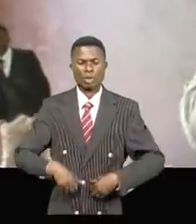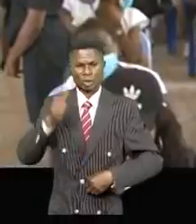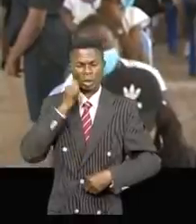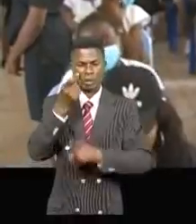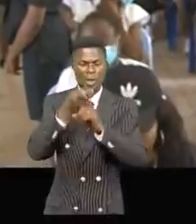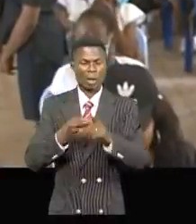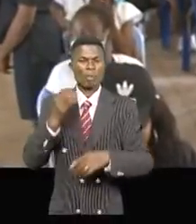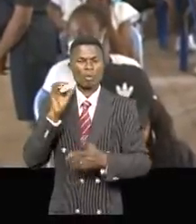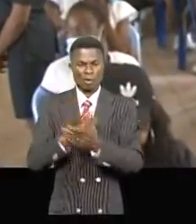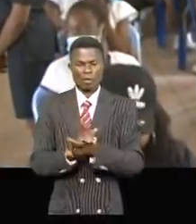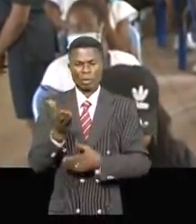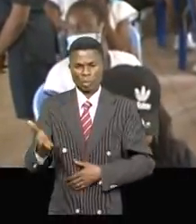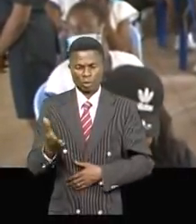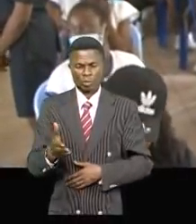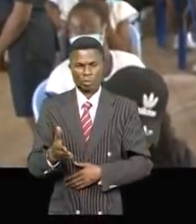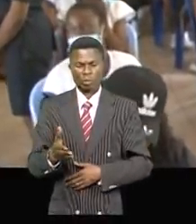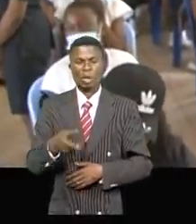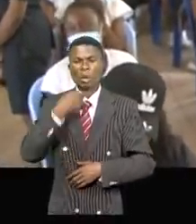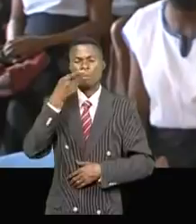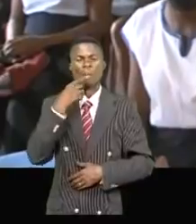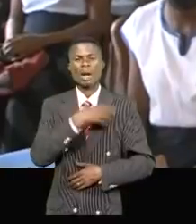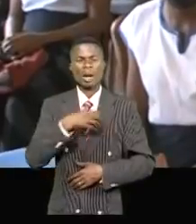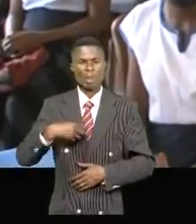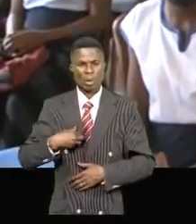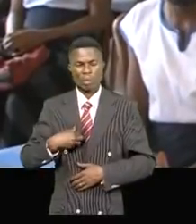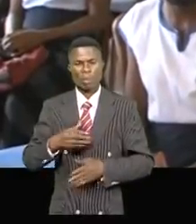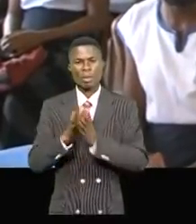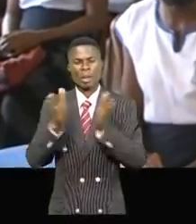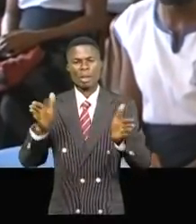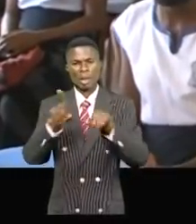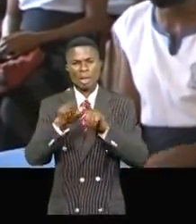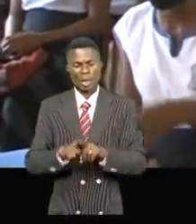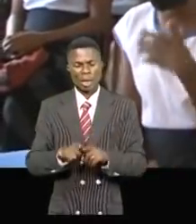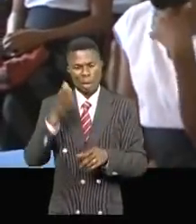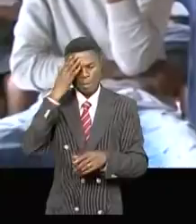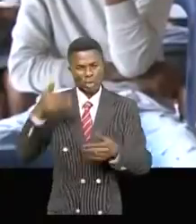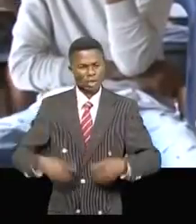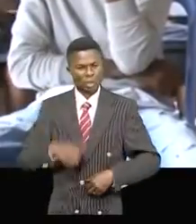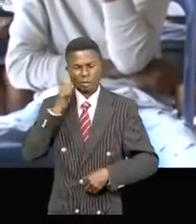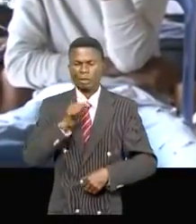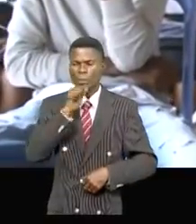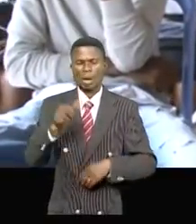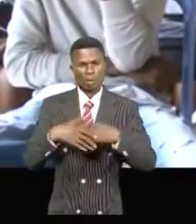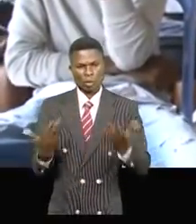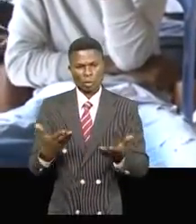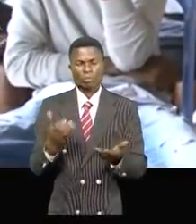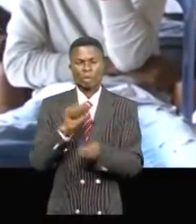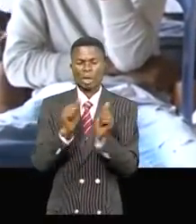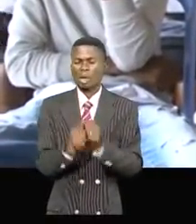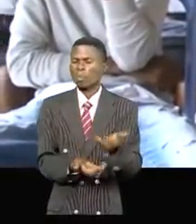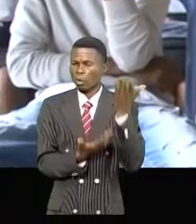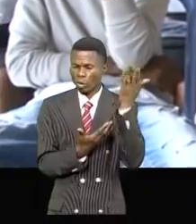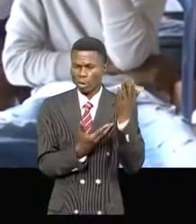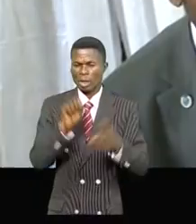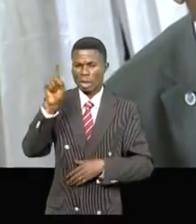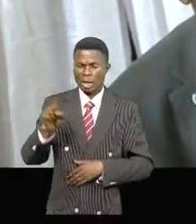mois dédiés à la femme. Mais comment parler de la femme à part entière sans faire allusion à la jeune fille? Voilà un questionnement du